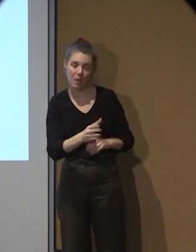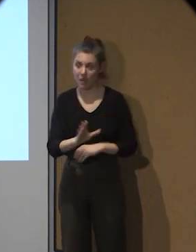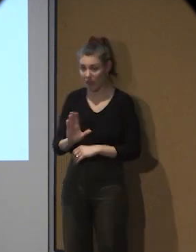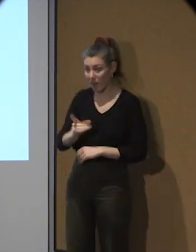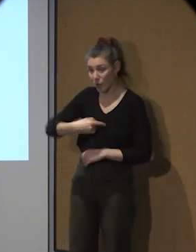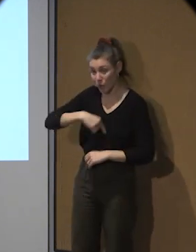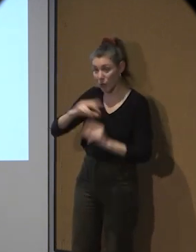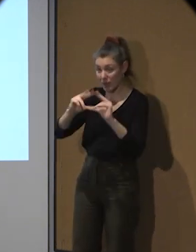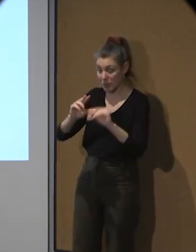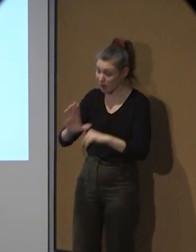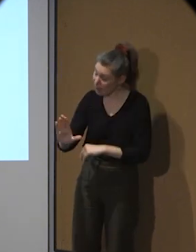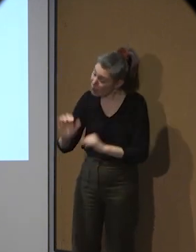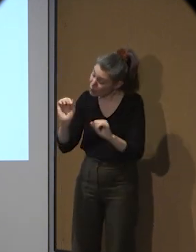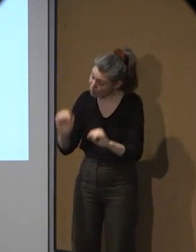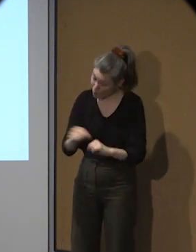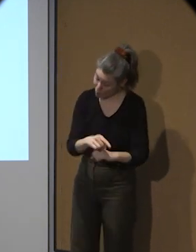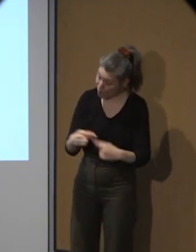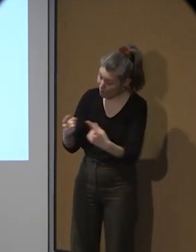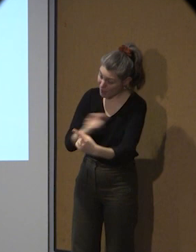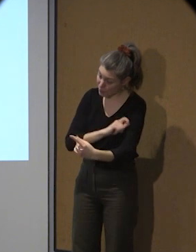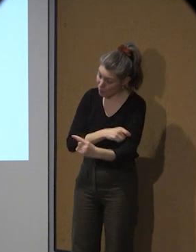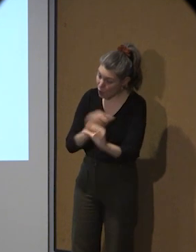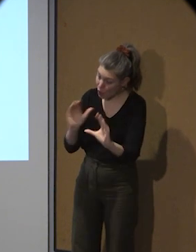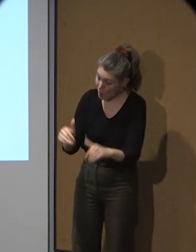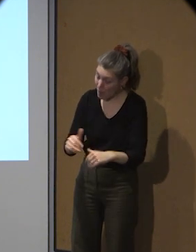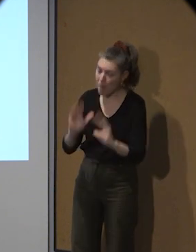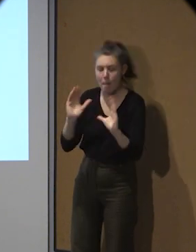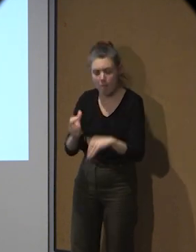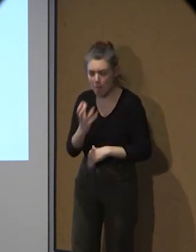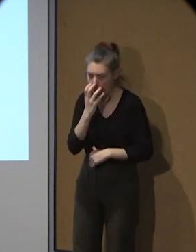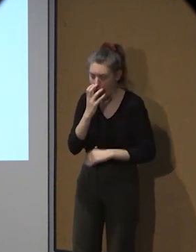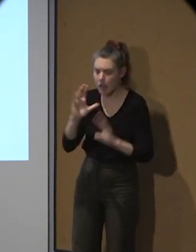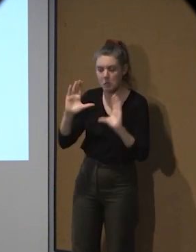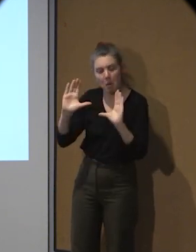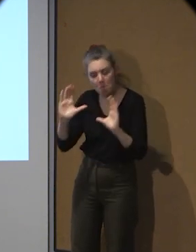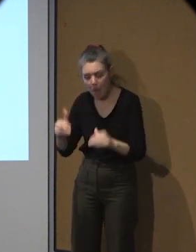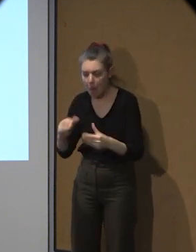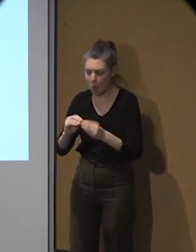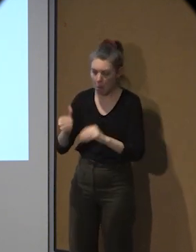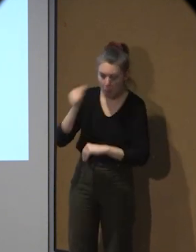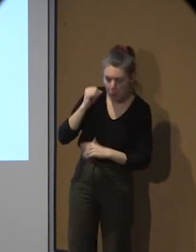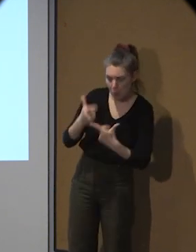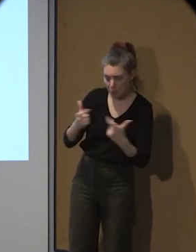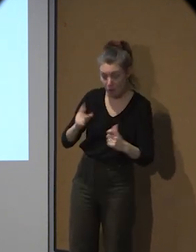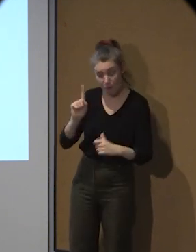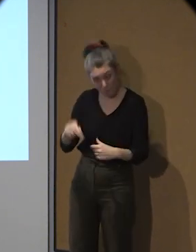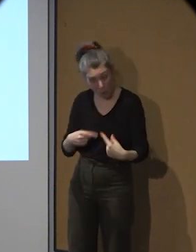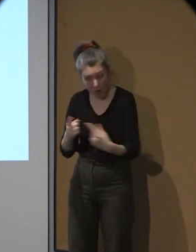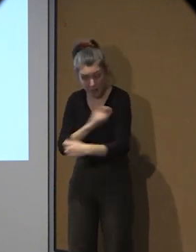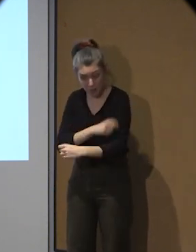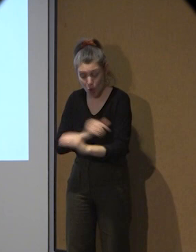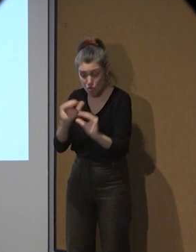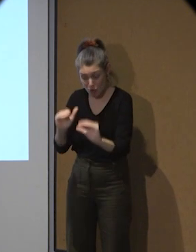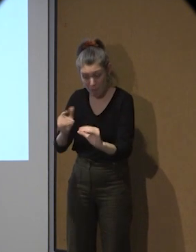toute activité physique va être bénéfique, que ce soit au niveau pulmonaire ou que ce soit justement au niveau de la scoliose, par exemple. Et